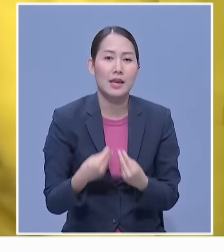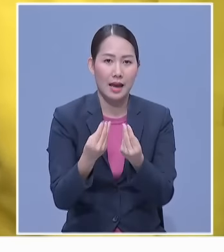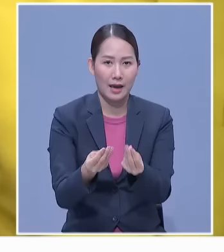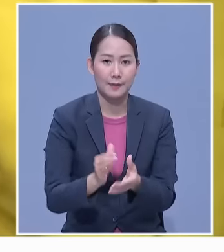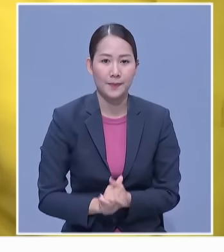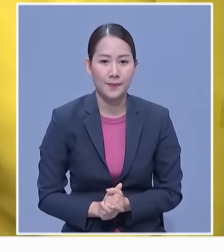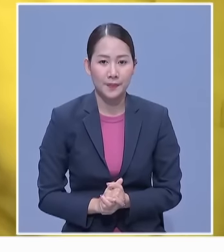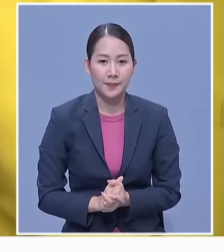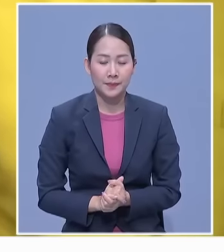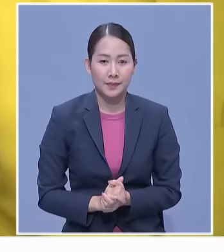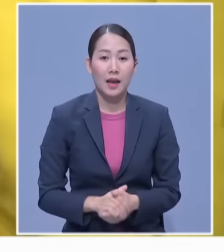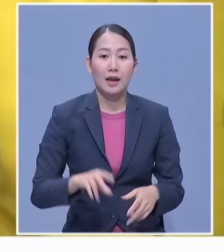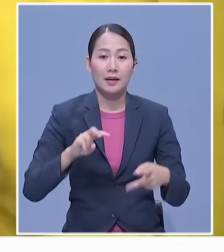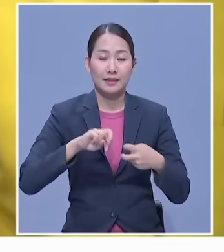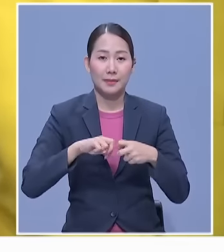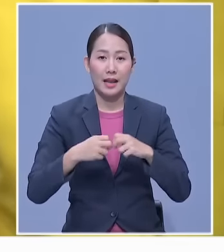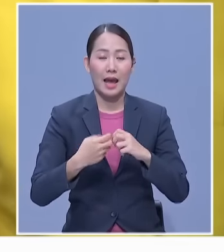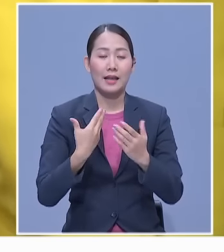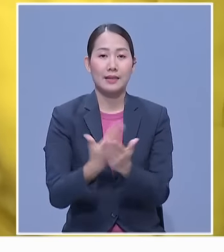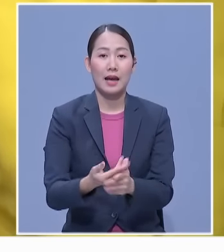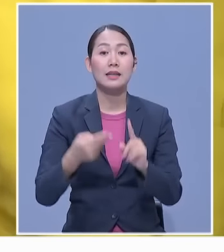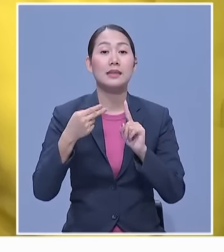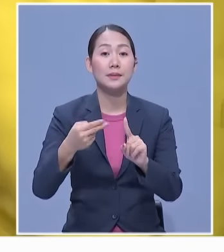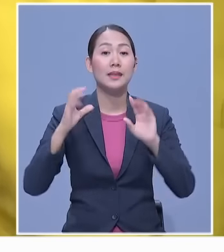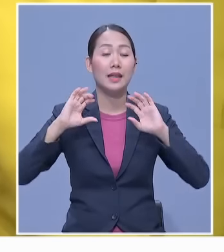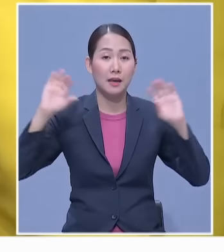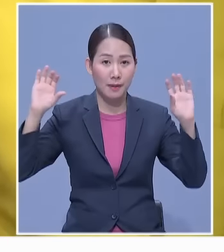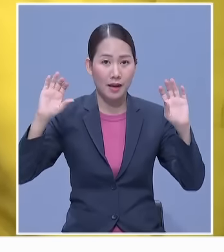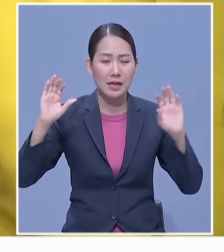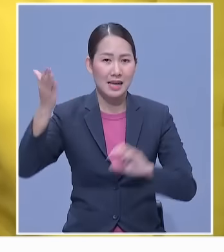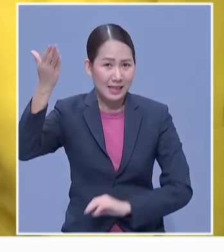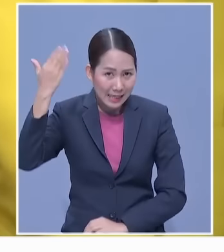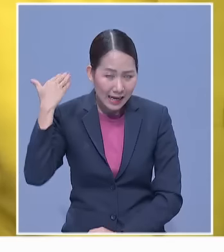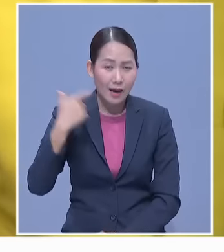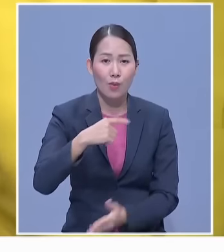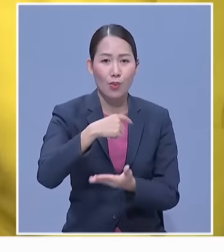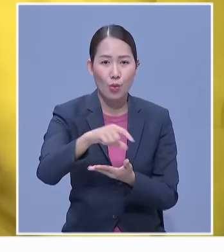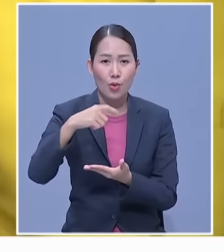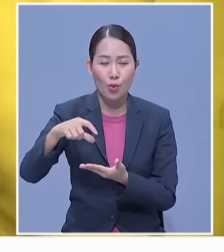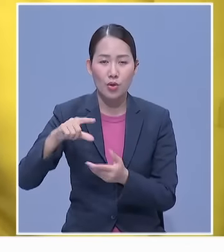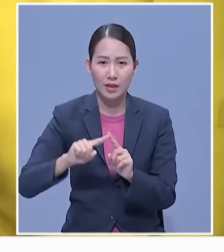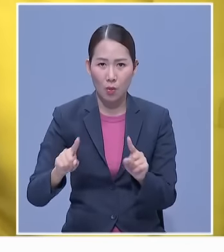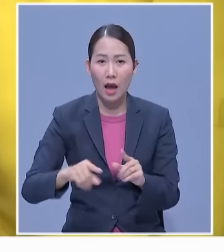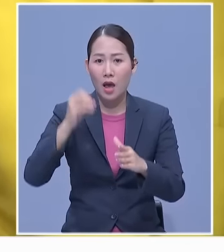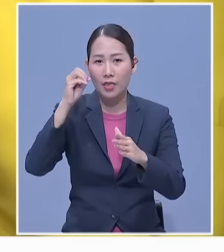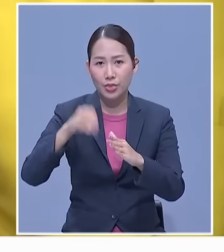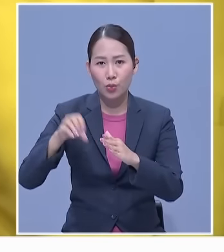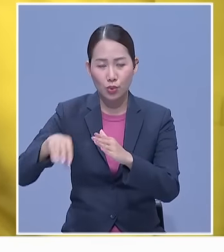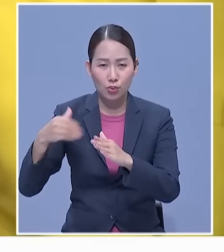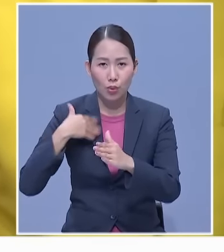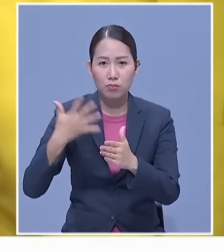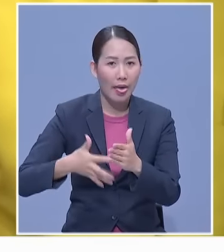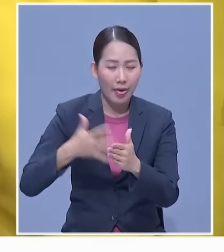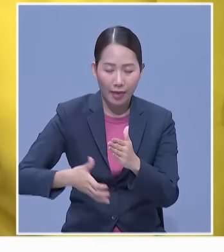รอบที่มีการโอนตังค์ไปแล้วเนี่ยแล้วก็มีหลายๆกลุ่มนะคะที่ยังไม่ได้นะคะก็มีการติดต่อเข้ามาแล้วก็มี